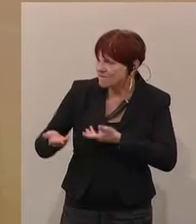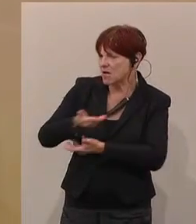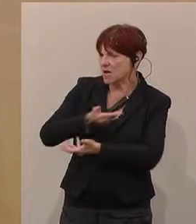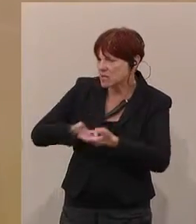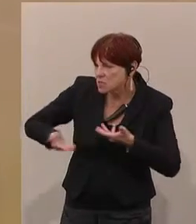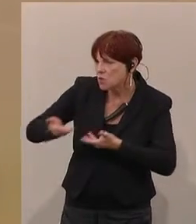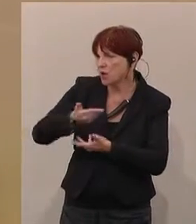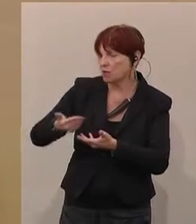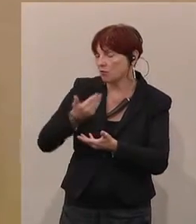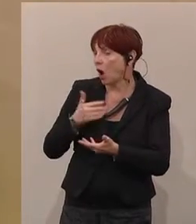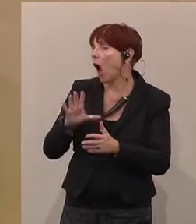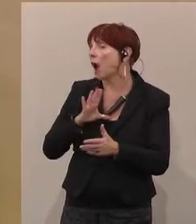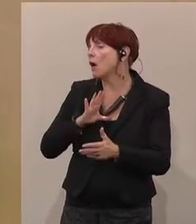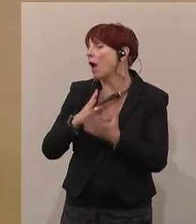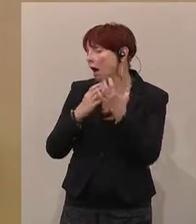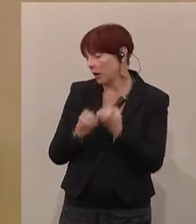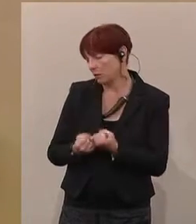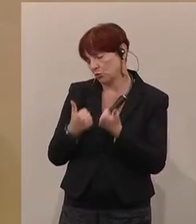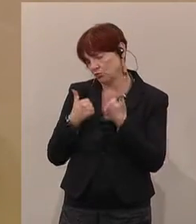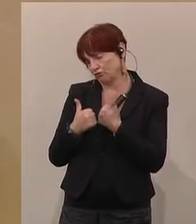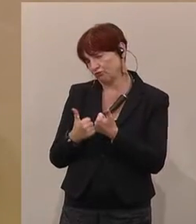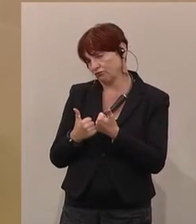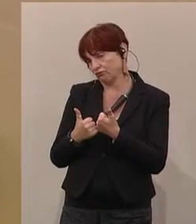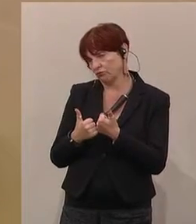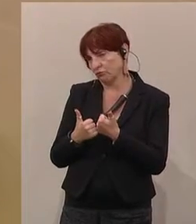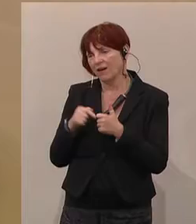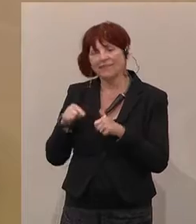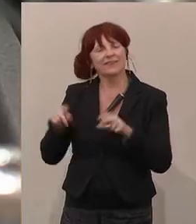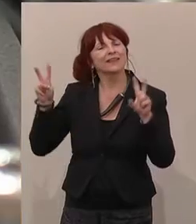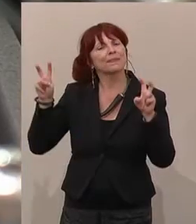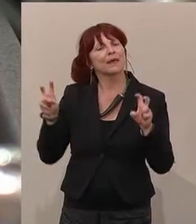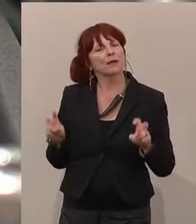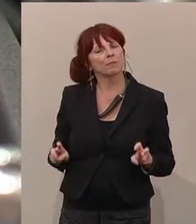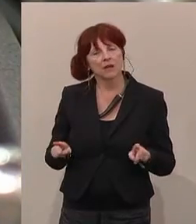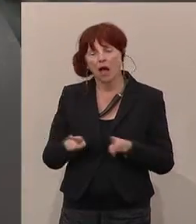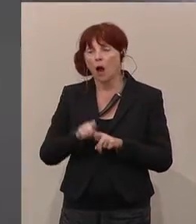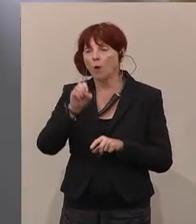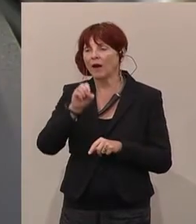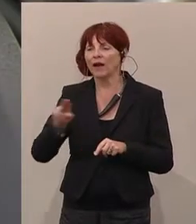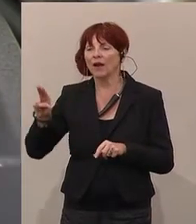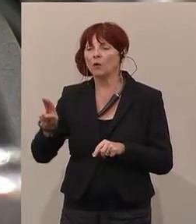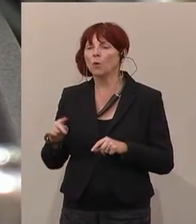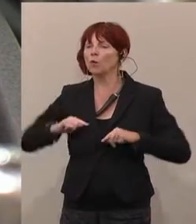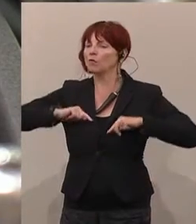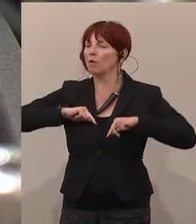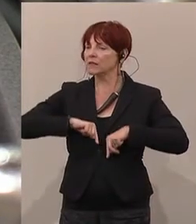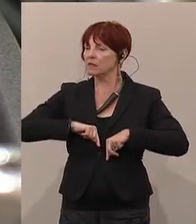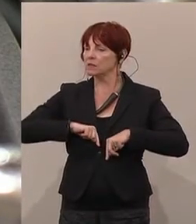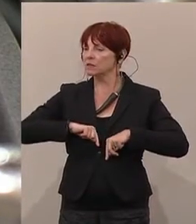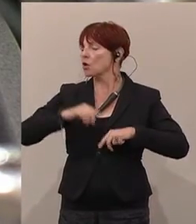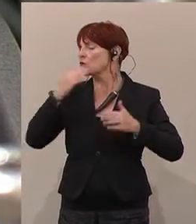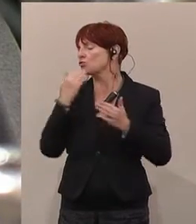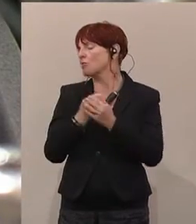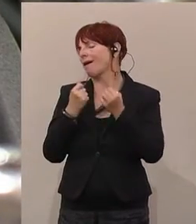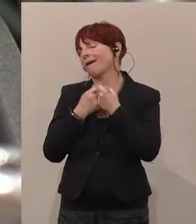das Ergebnis ist das Beste, das wir sehen. Aber das sind Themen, die auch jetzt beim EU-Ratsvorsitz ganz klar schwarz auf